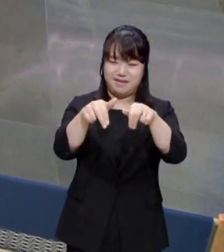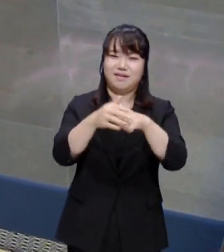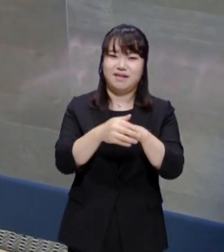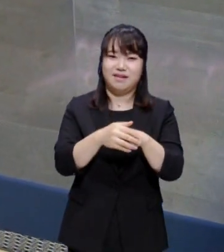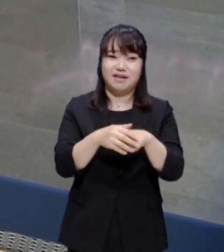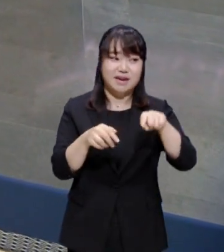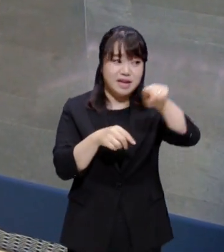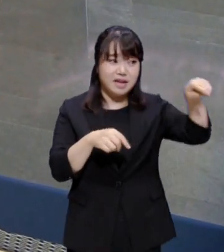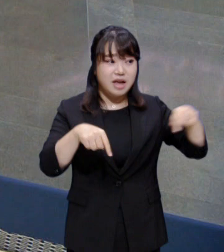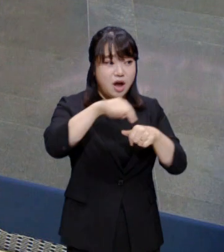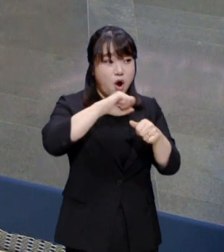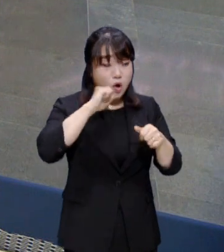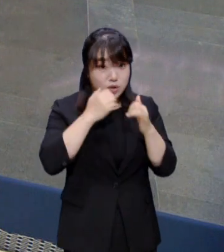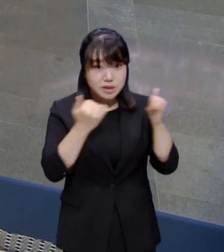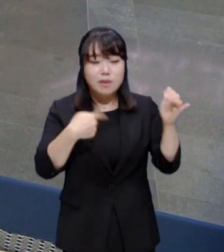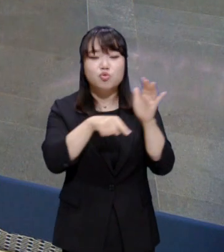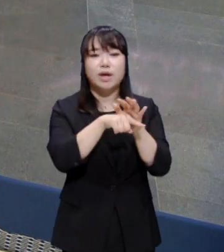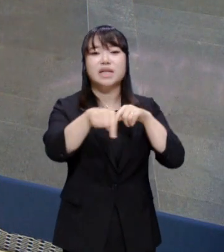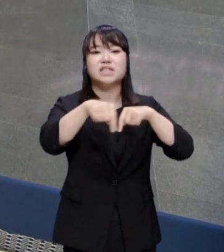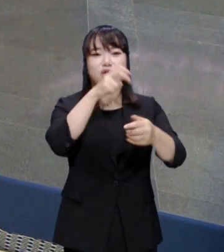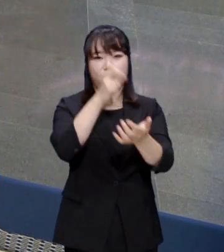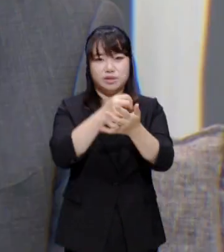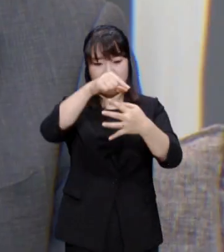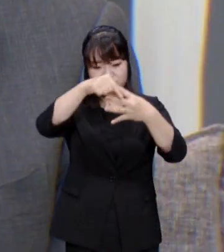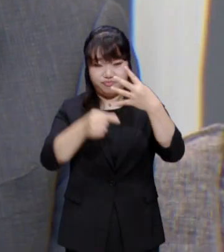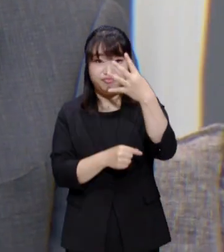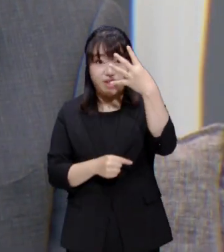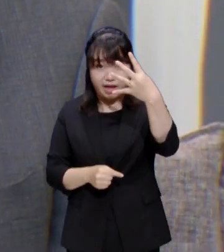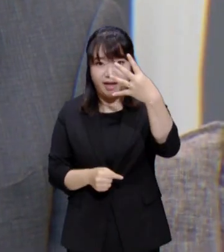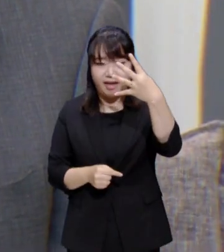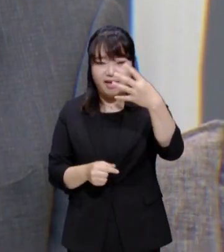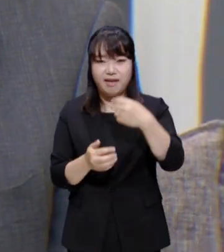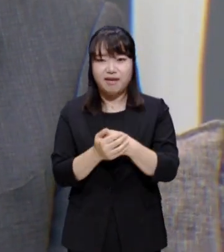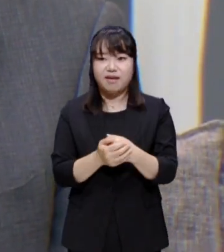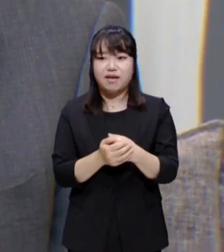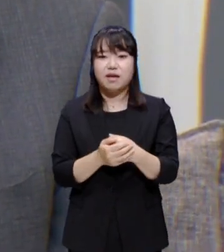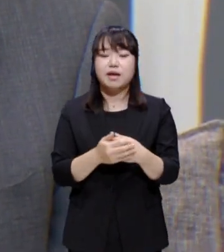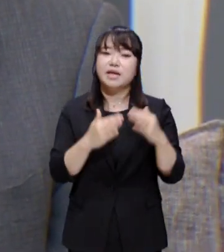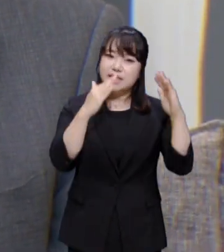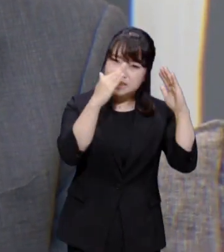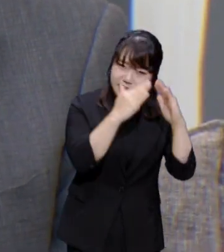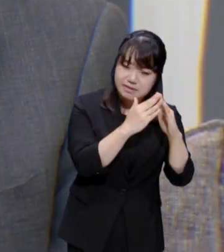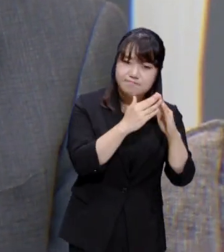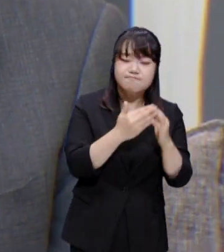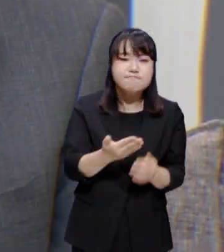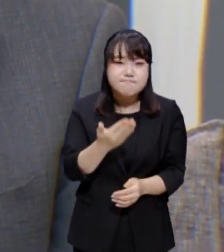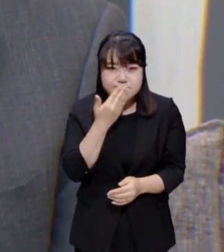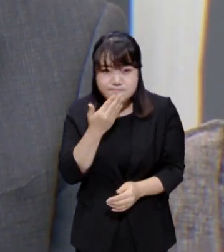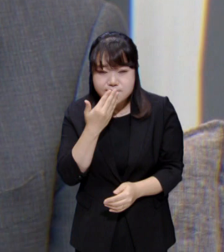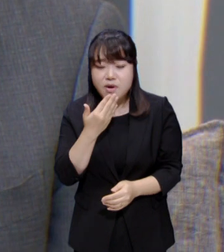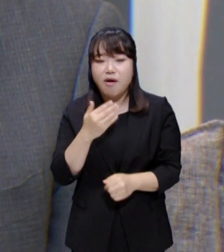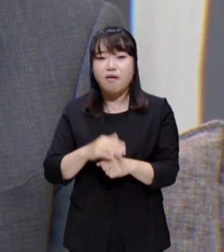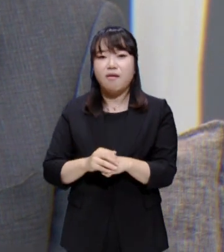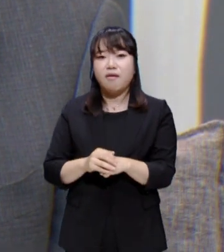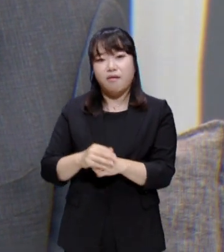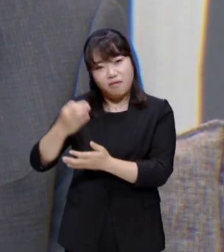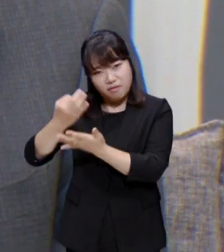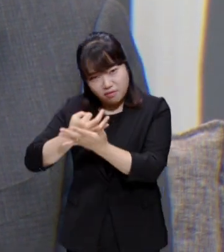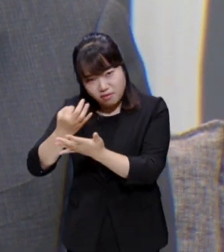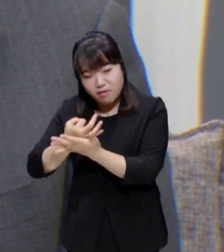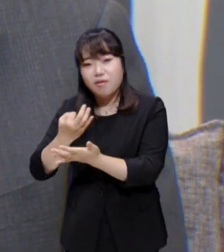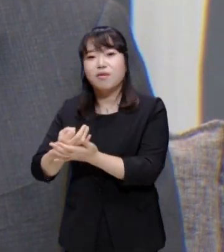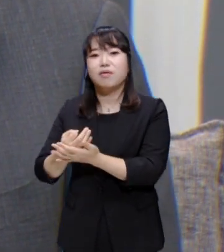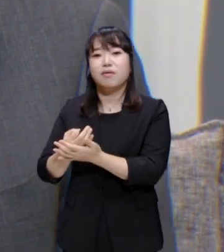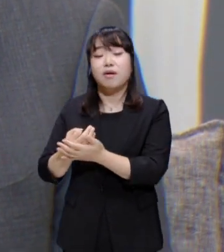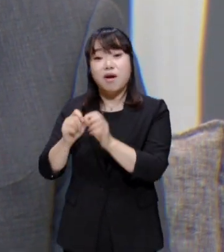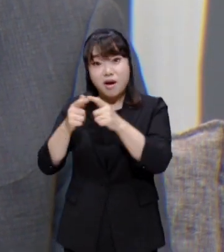취약계층 4대 정책이 있습니다. 그 4대 정책이 주거, 생계, 교육, 의료입니다. 이